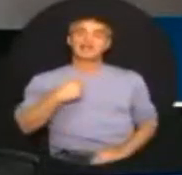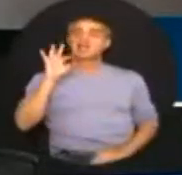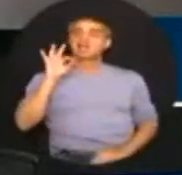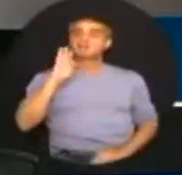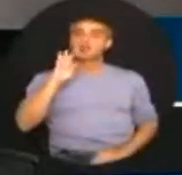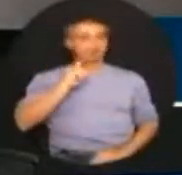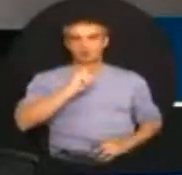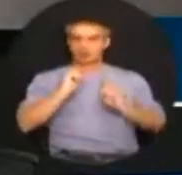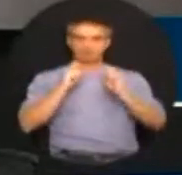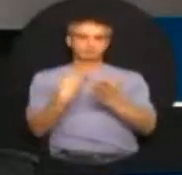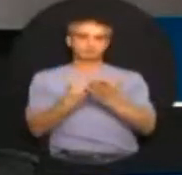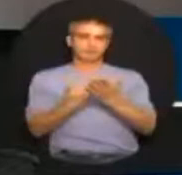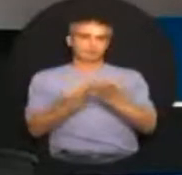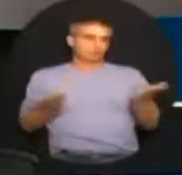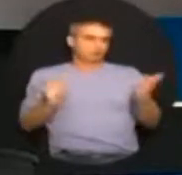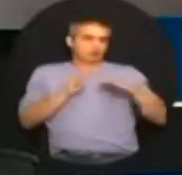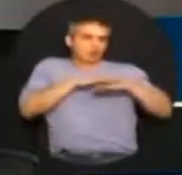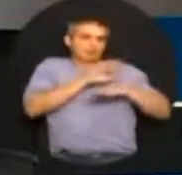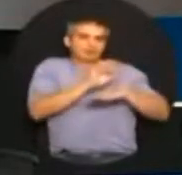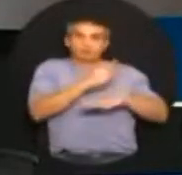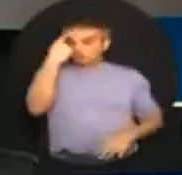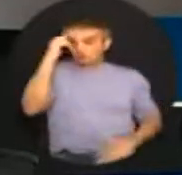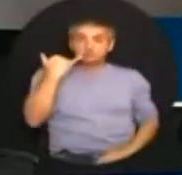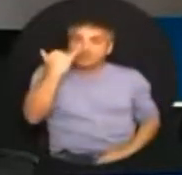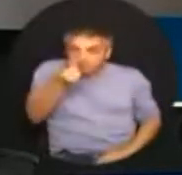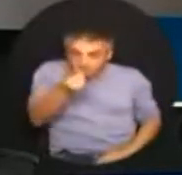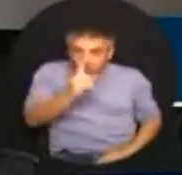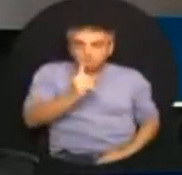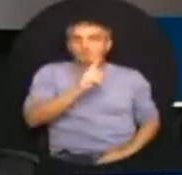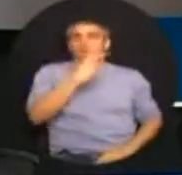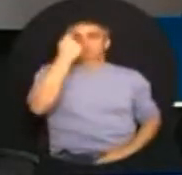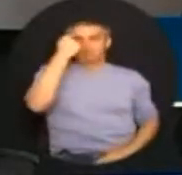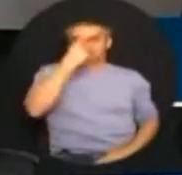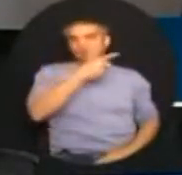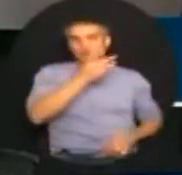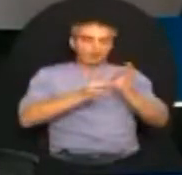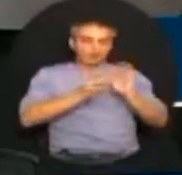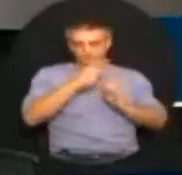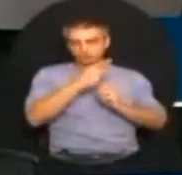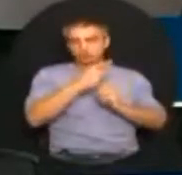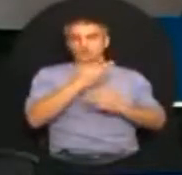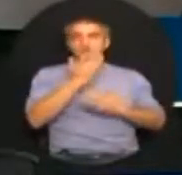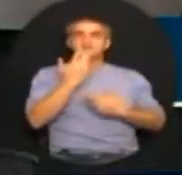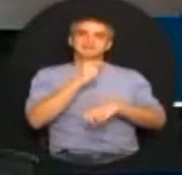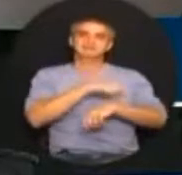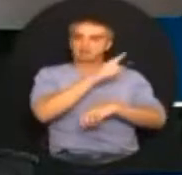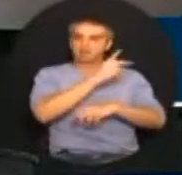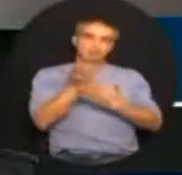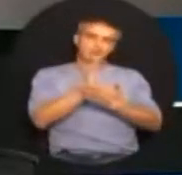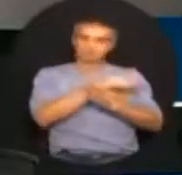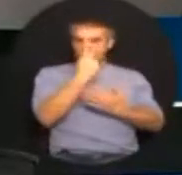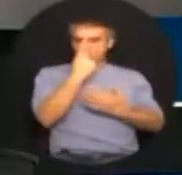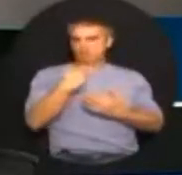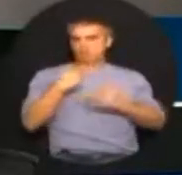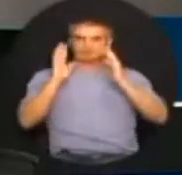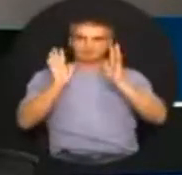לא מגישים המלצות, זה לא התפקיד שלהם. מה, ביוזמתו הוא התקשר אלייך ואמר לא, לך... לא, הוא יודע, הוא עורך דין שהוא מחלק את הזמן שלו בין... הוא ראה אותי